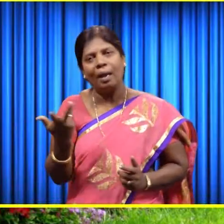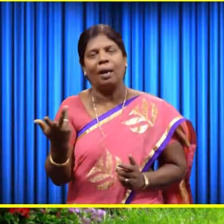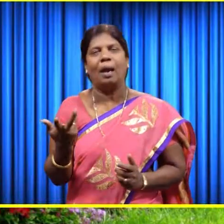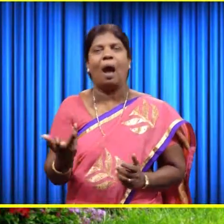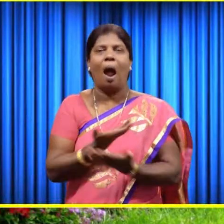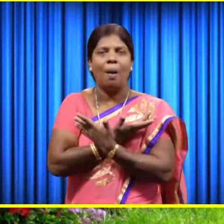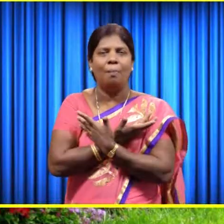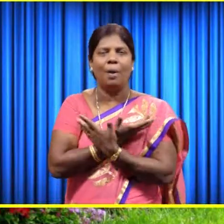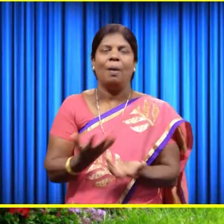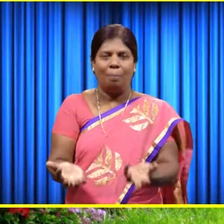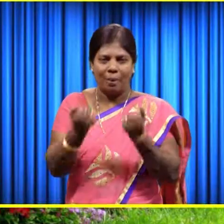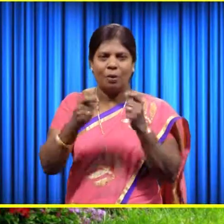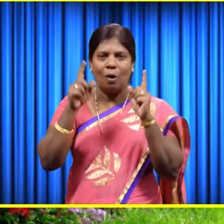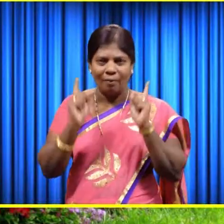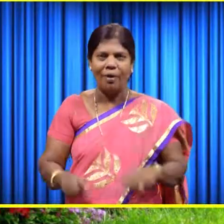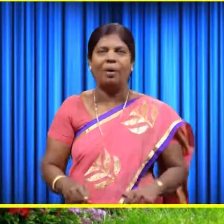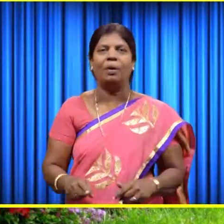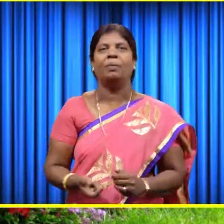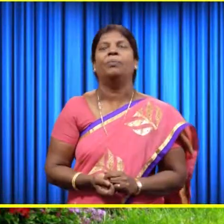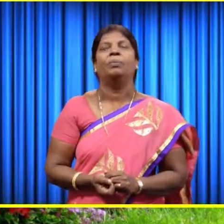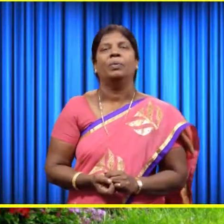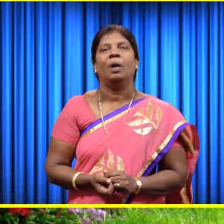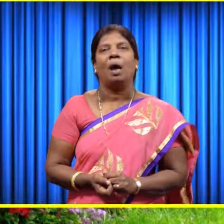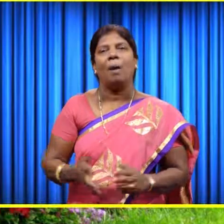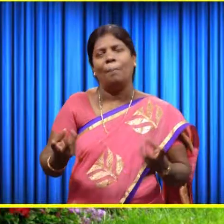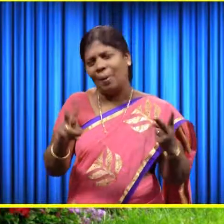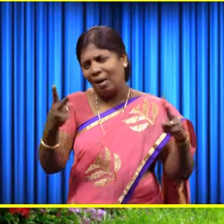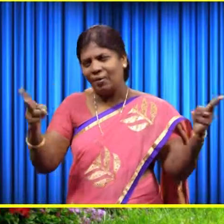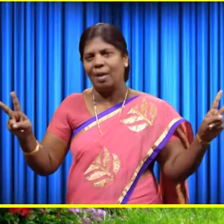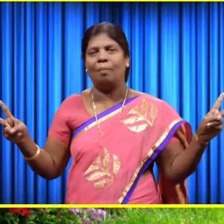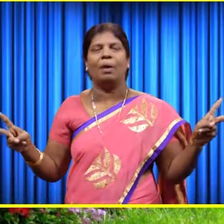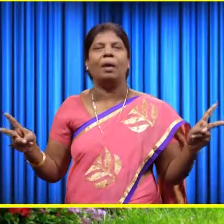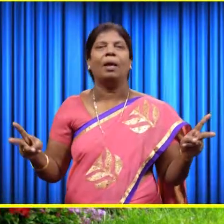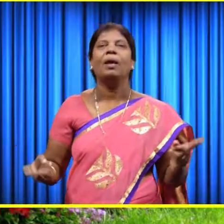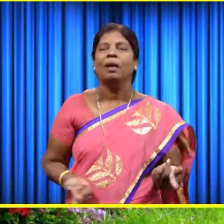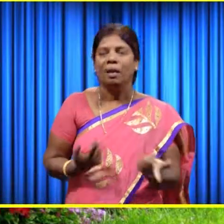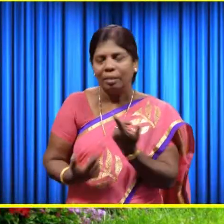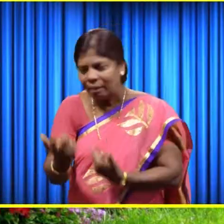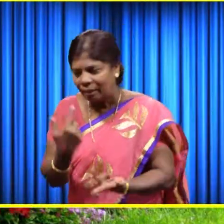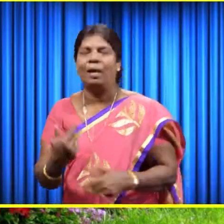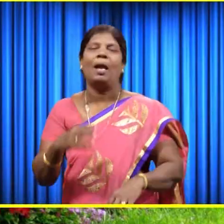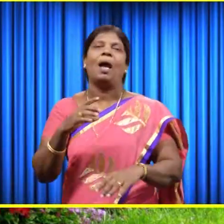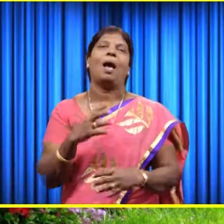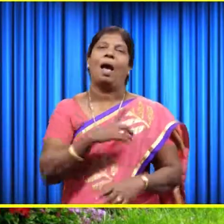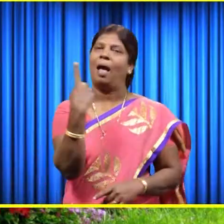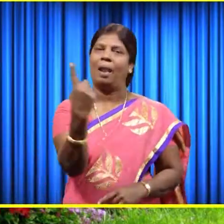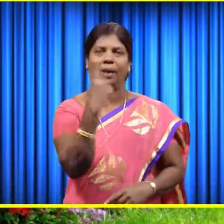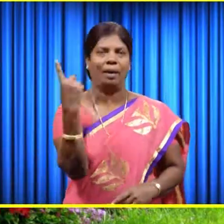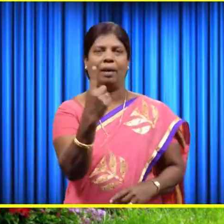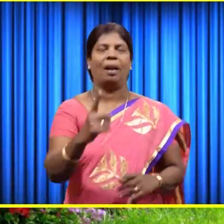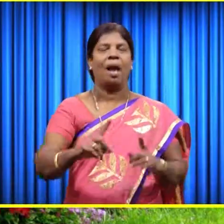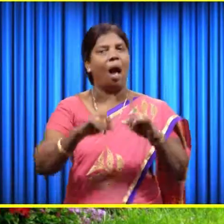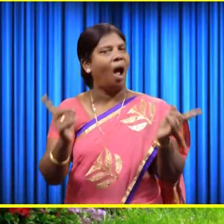ஒரு அன்பை பெற்றுக்கொள்ள வேண்டும் என்பதற்காக பல விதங்களிலே அவர்கள் முயற்சி செய்கிறார்கள். ஆனால்